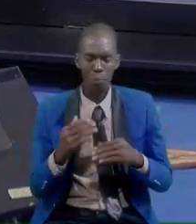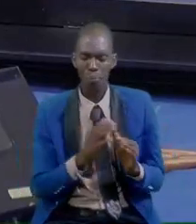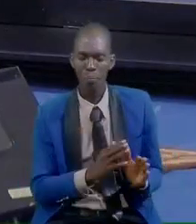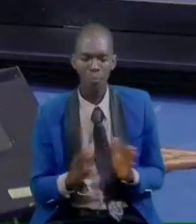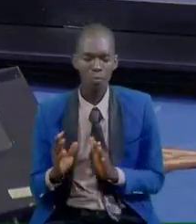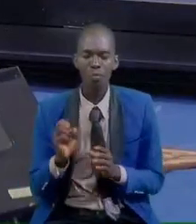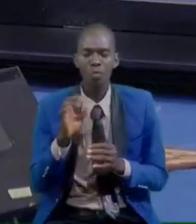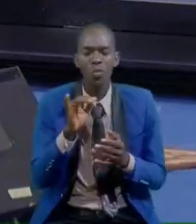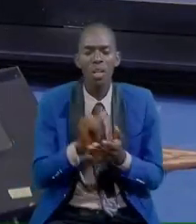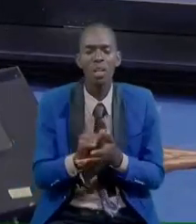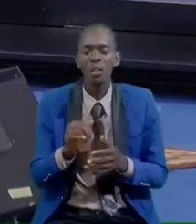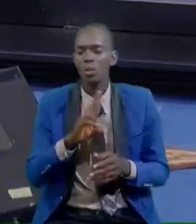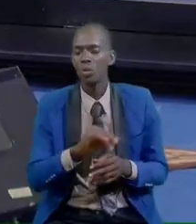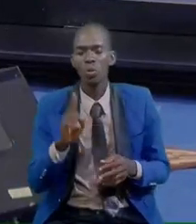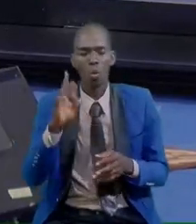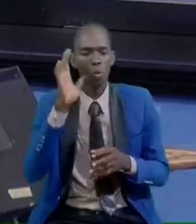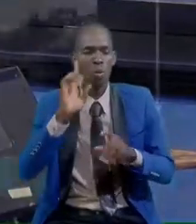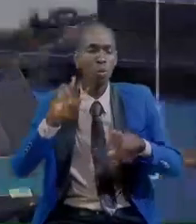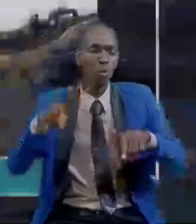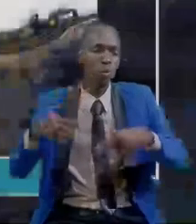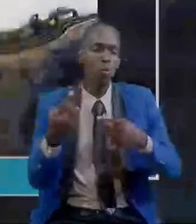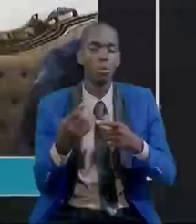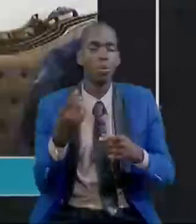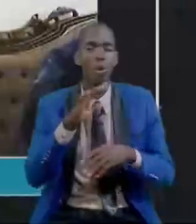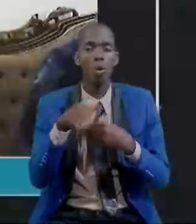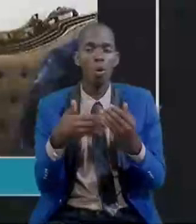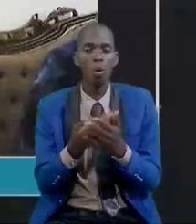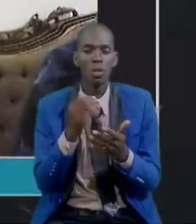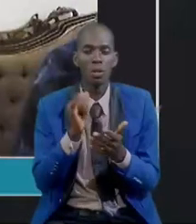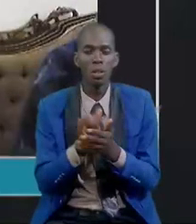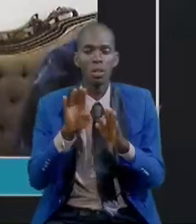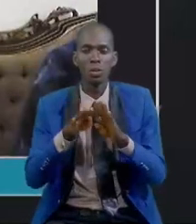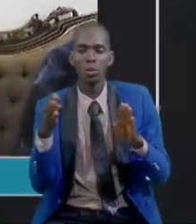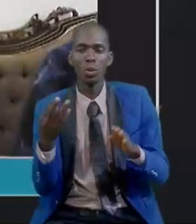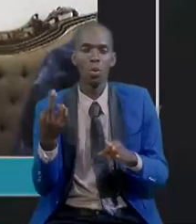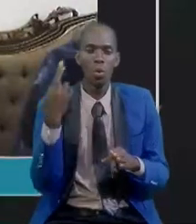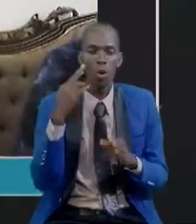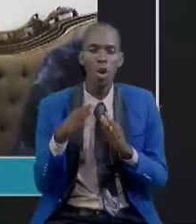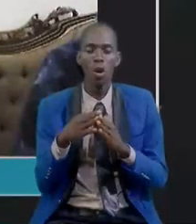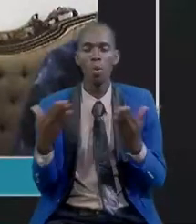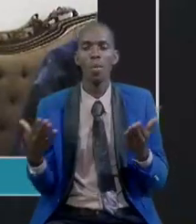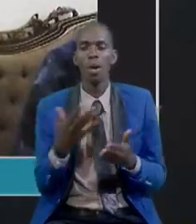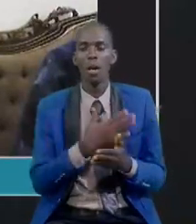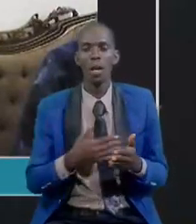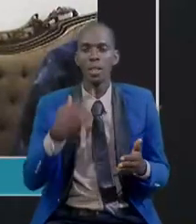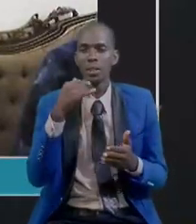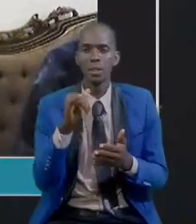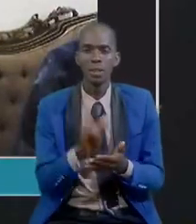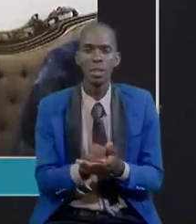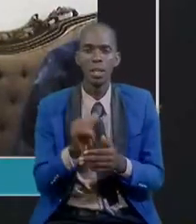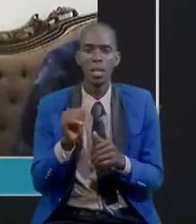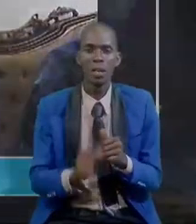puisse sortir, toutes les portes s'ouvrirent. Et on dit, les liens de